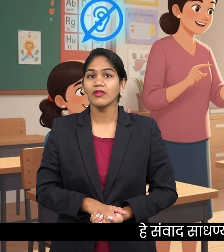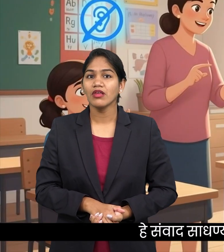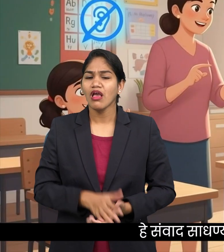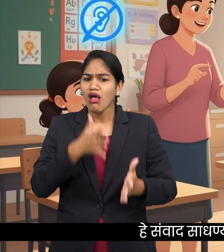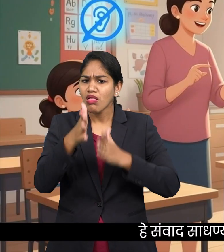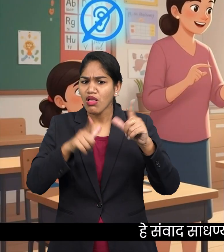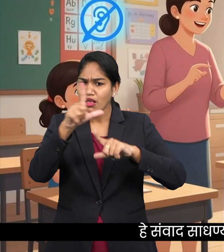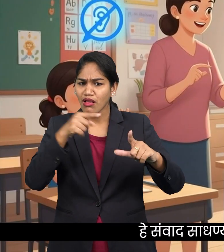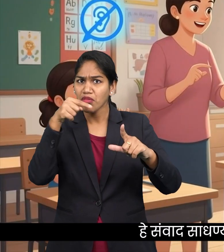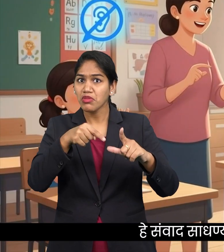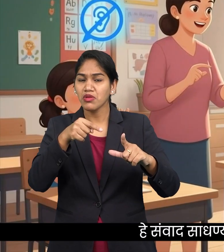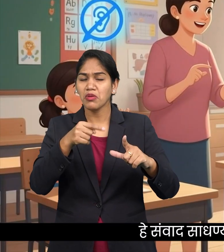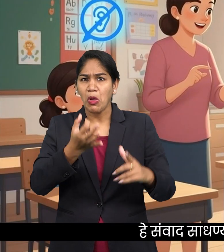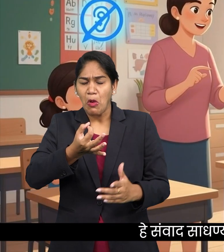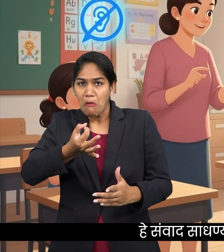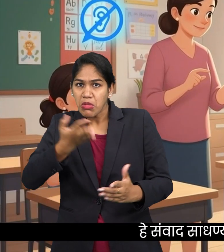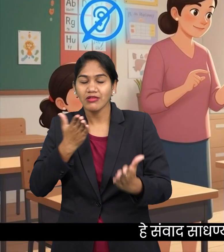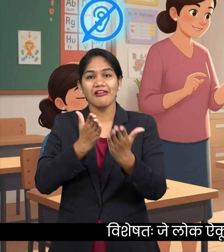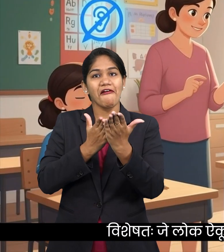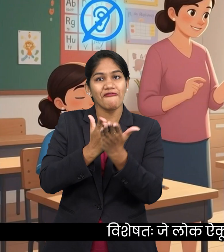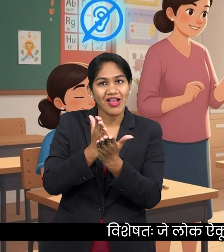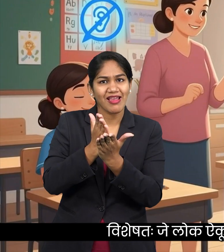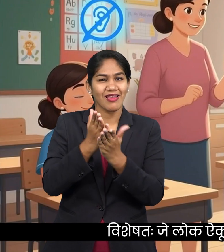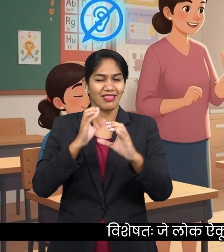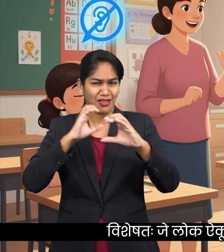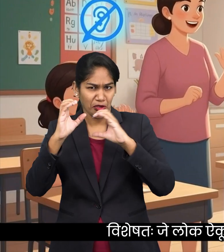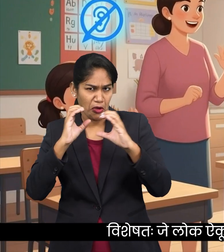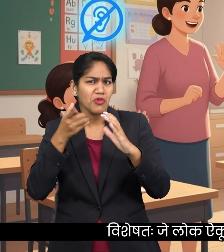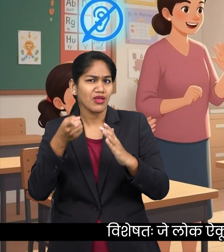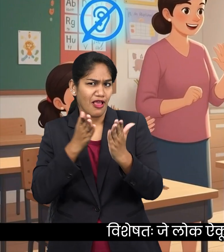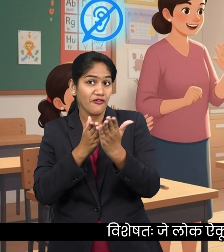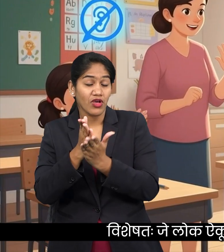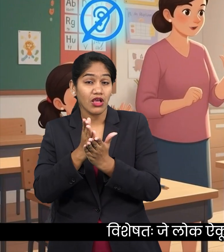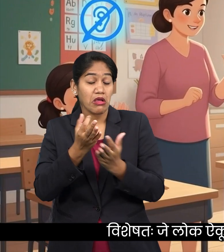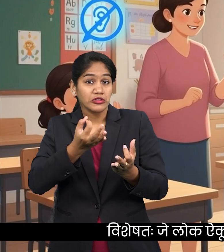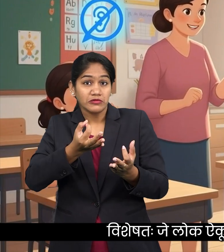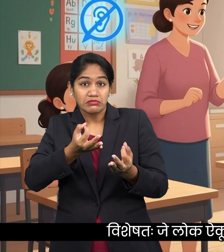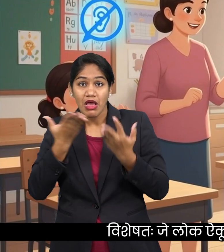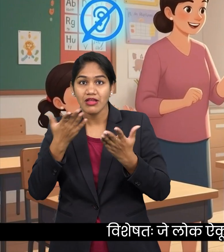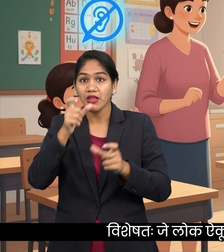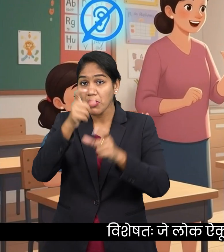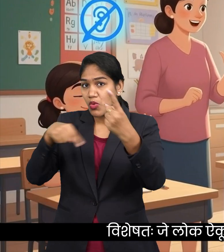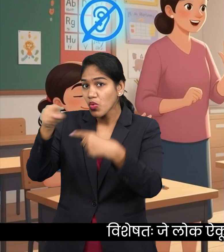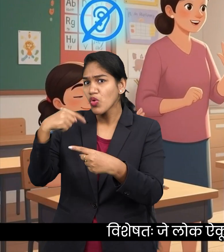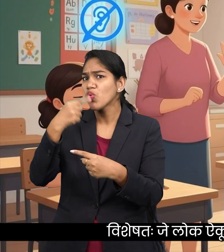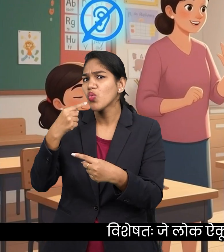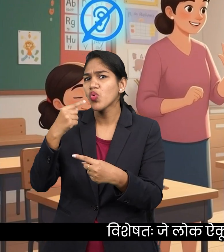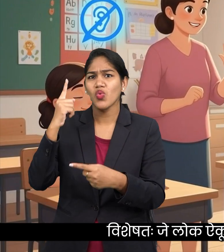हे संवाद साधण्याचा एक अतिशय खास मार्ग आहे, विशेषतः जे लोक ऐकू किंवा बोलू शकत नाहीत